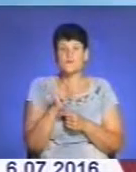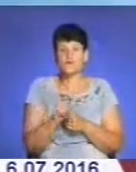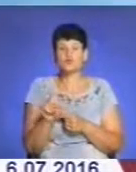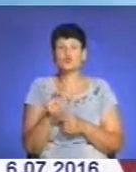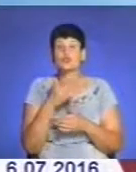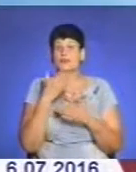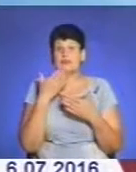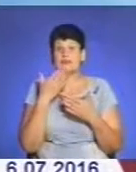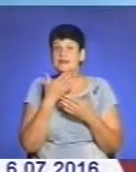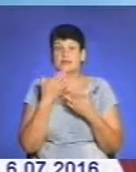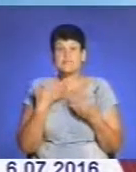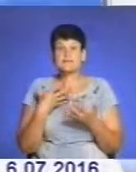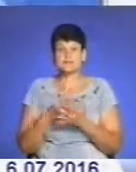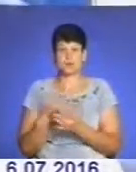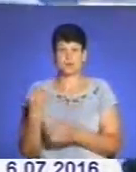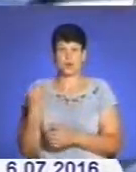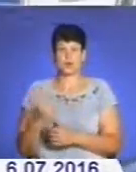собственной истории.